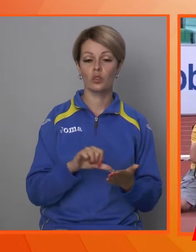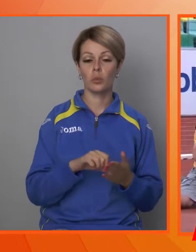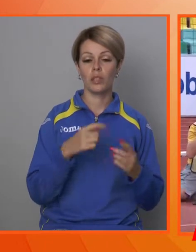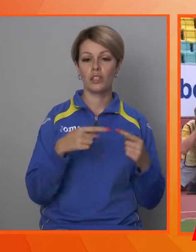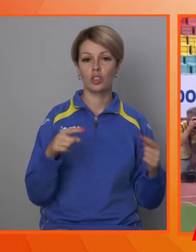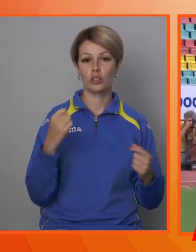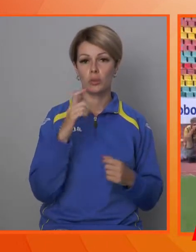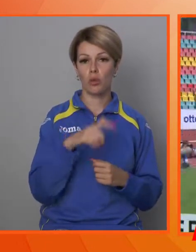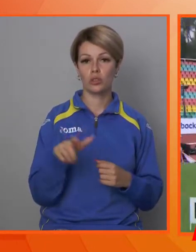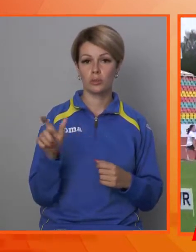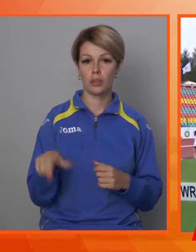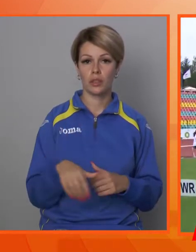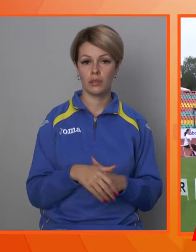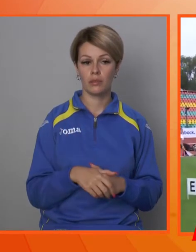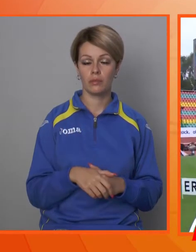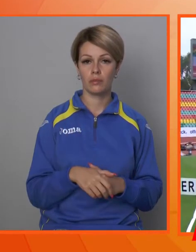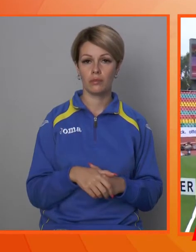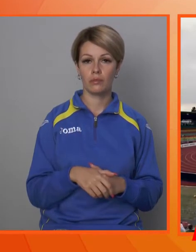успішні виступи інших спортсменів.